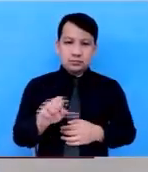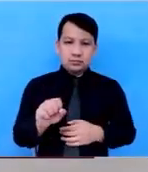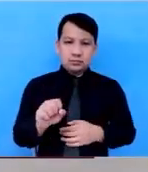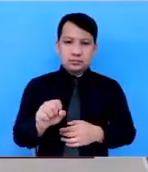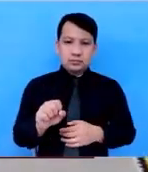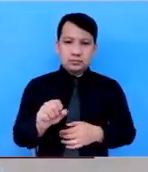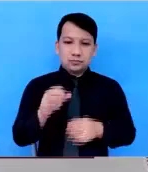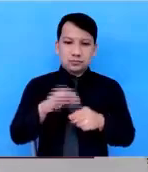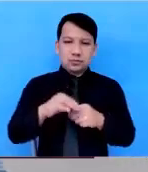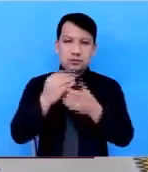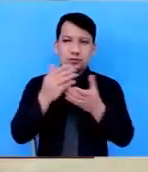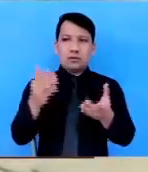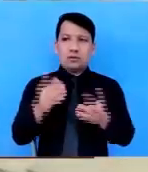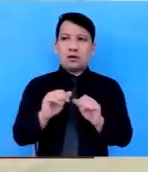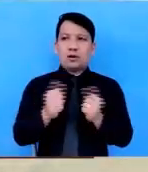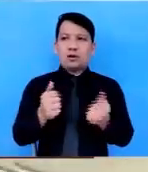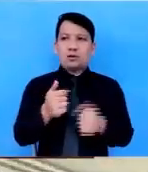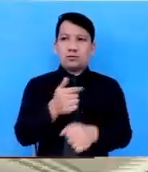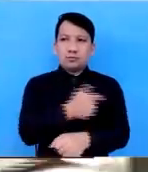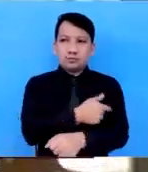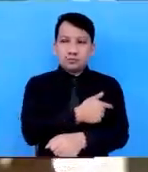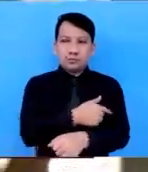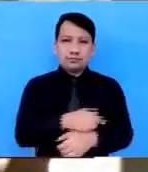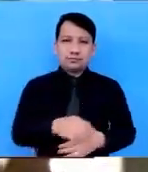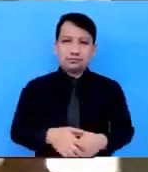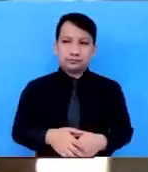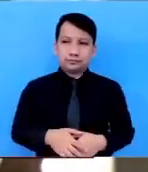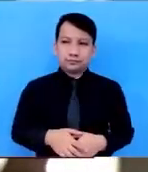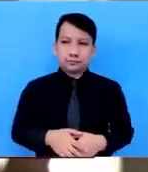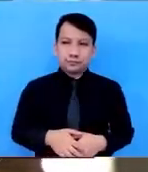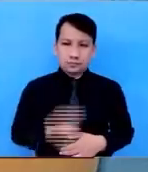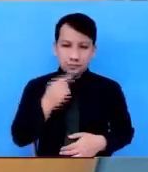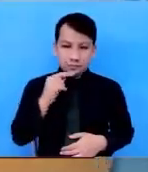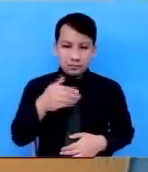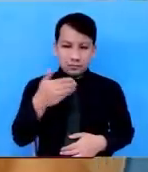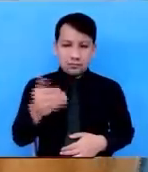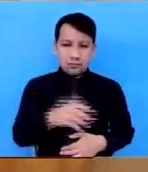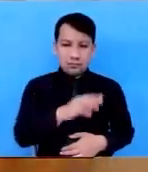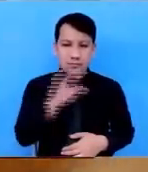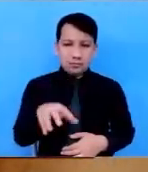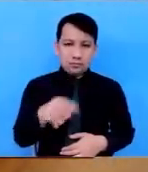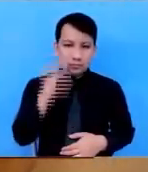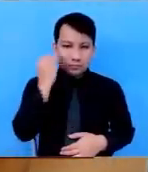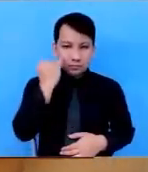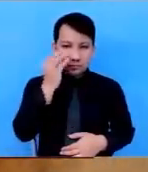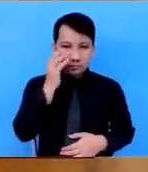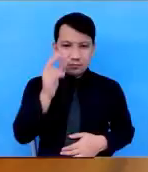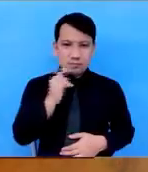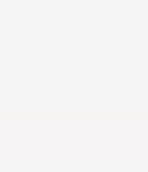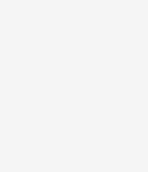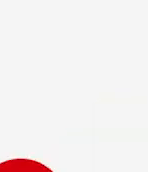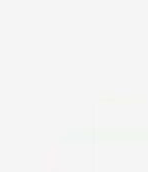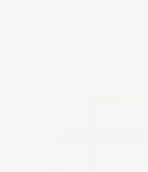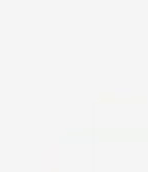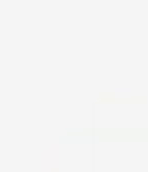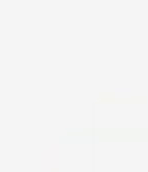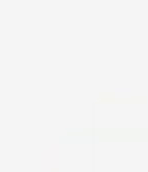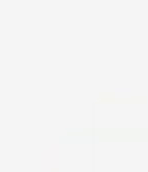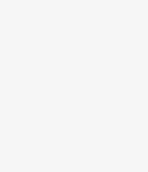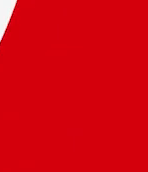maari na magpabakuna. Nagbabalita mula sa frontline, JC Cosico, News 5.